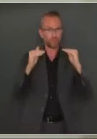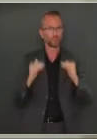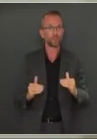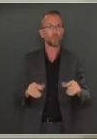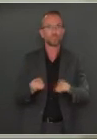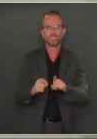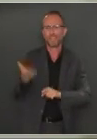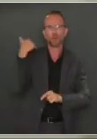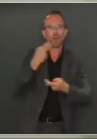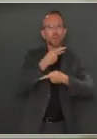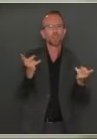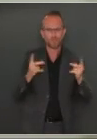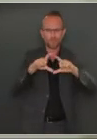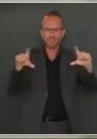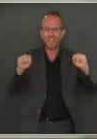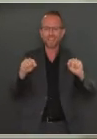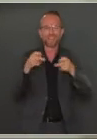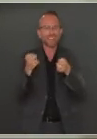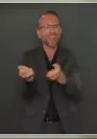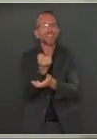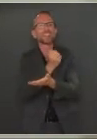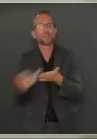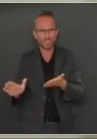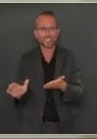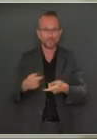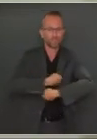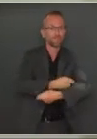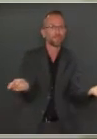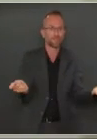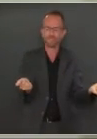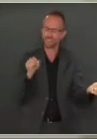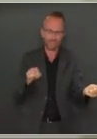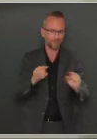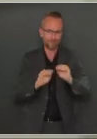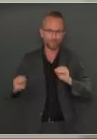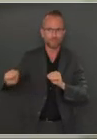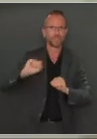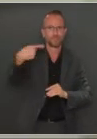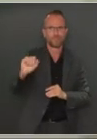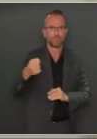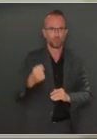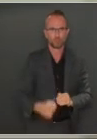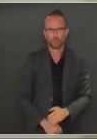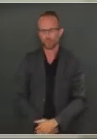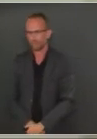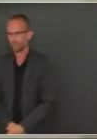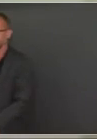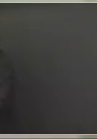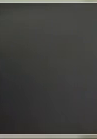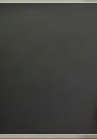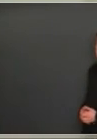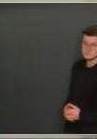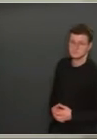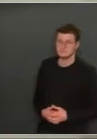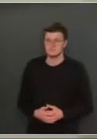elle reportée au mois de septembre. Ten slotte, zijn we ons van bewust dat de contact